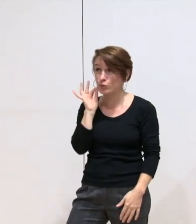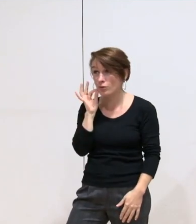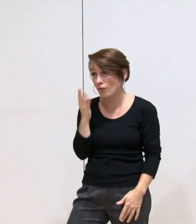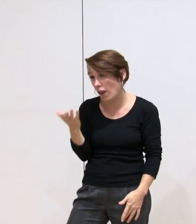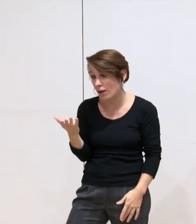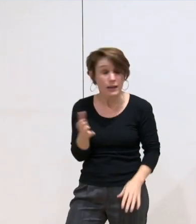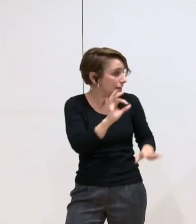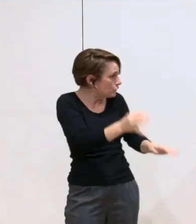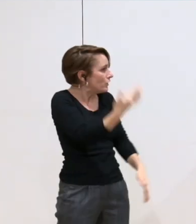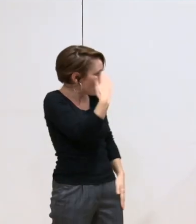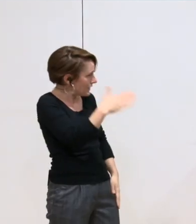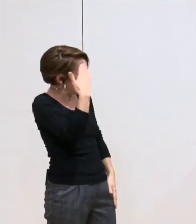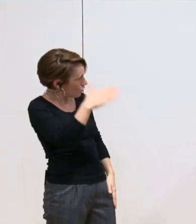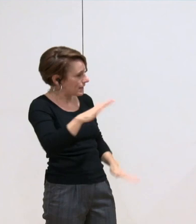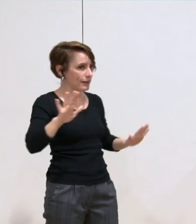Voilà.